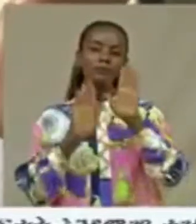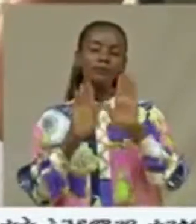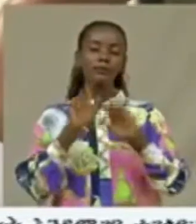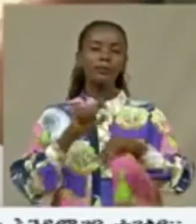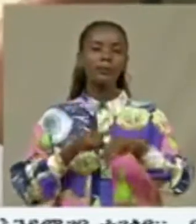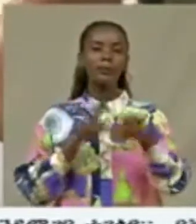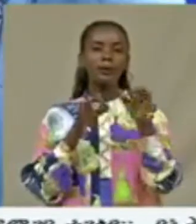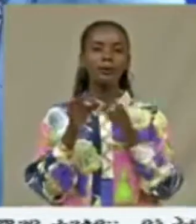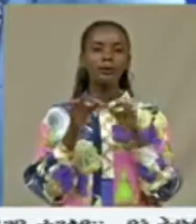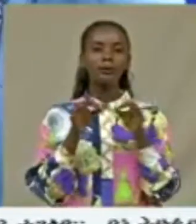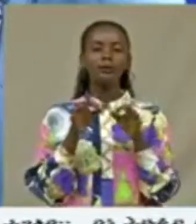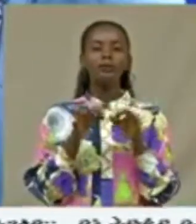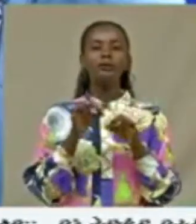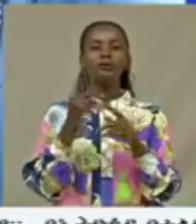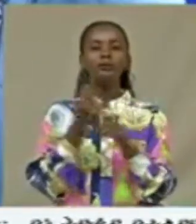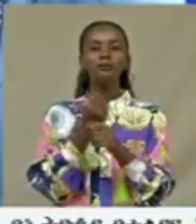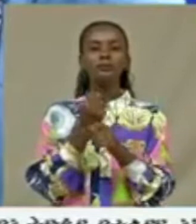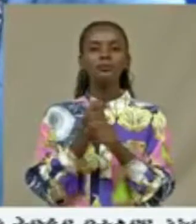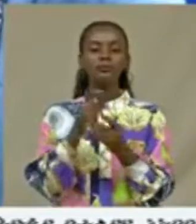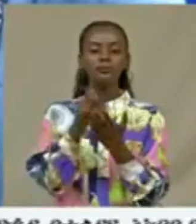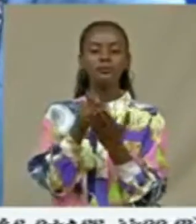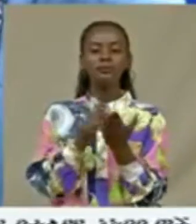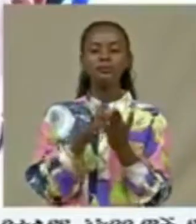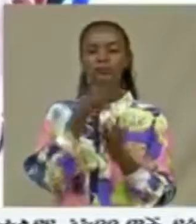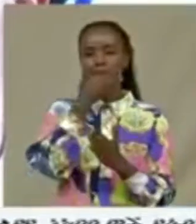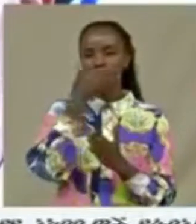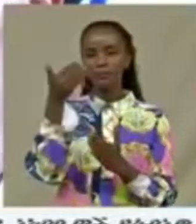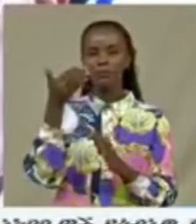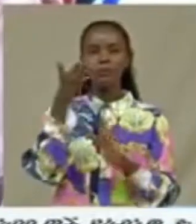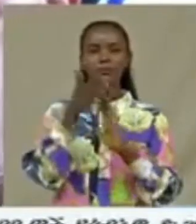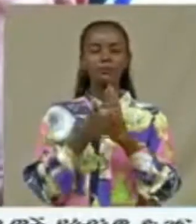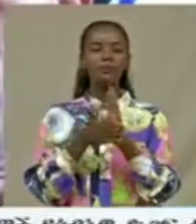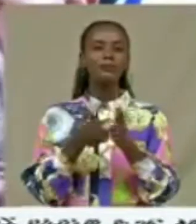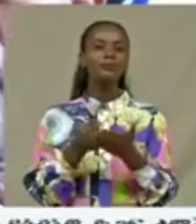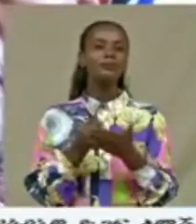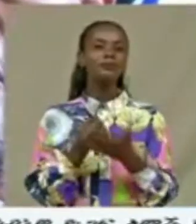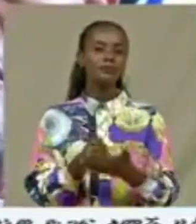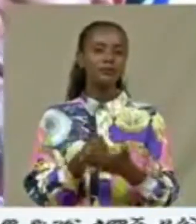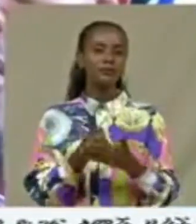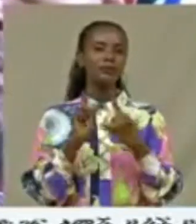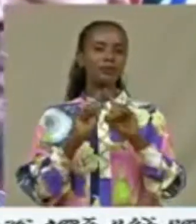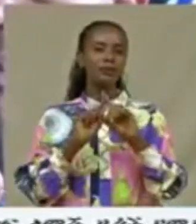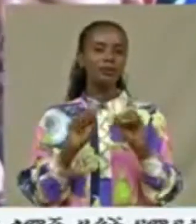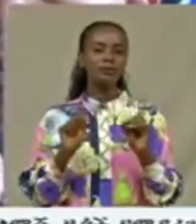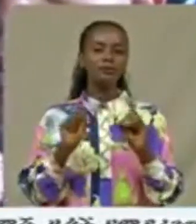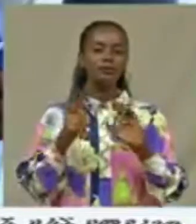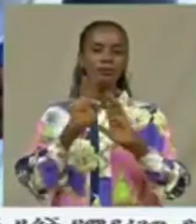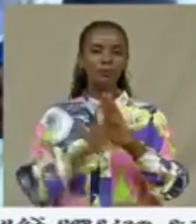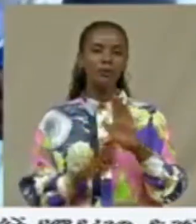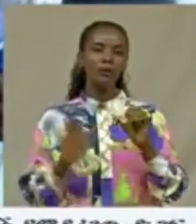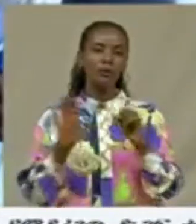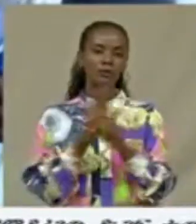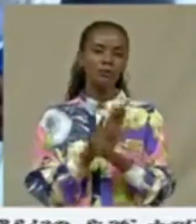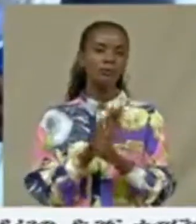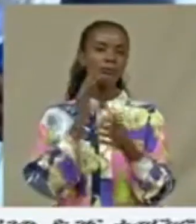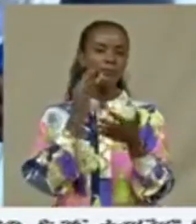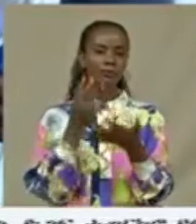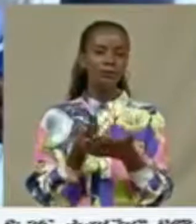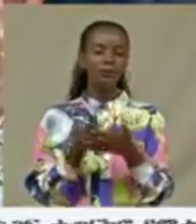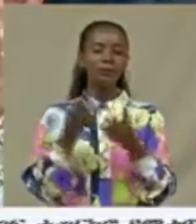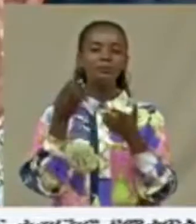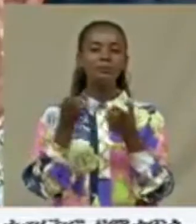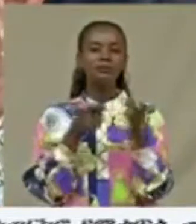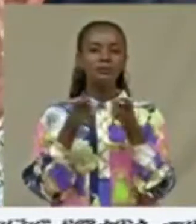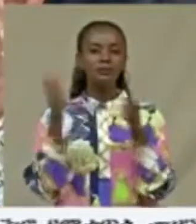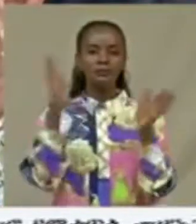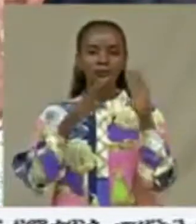እንደገለጹት በየተግባር ምዕራፍ የተመዘገቡ የተሻሉ አፈጻጸሞች ተጠናክረው የተለዩ ጉድለቶችን አሟልቶ የመልካም አስተዳደር